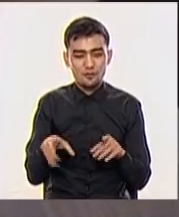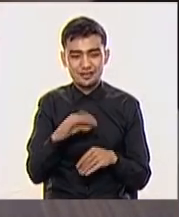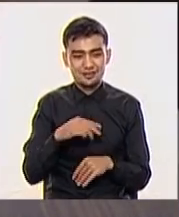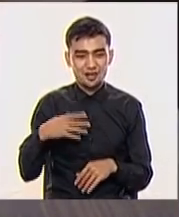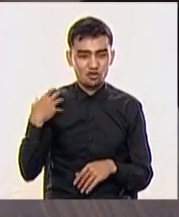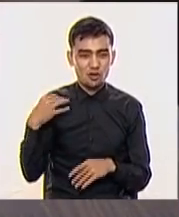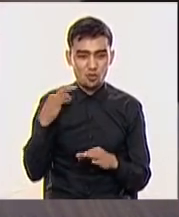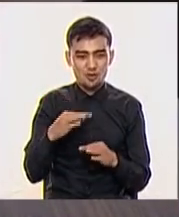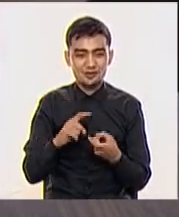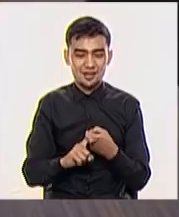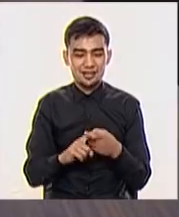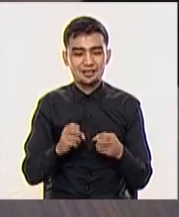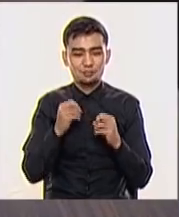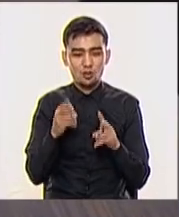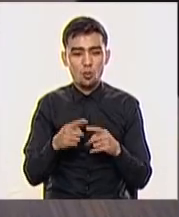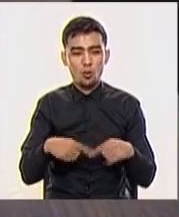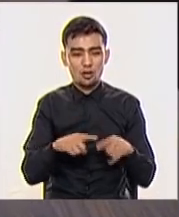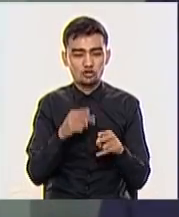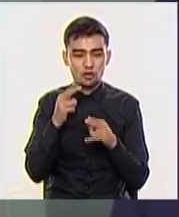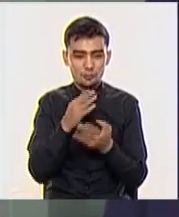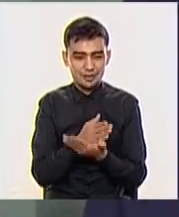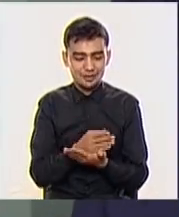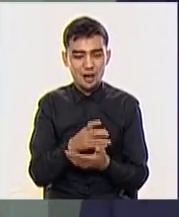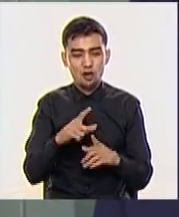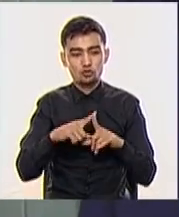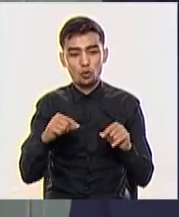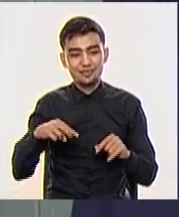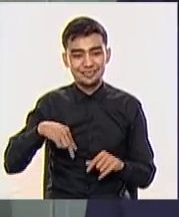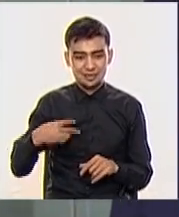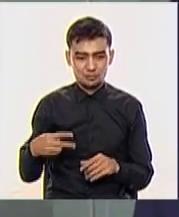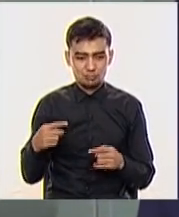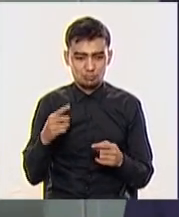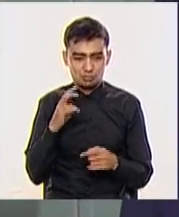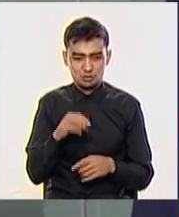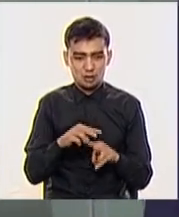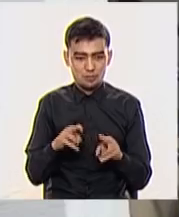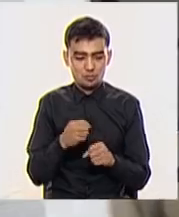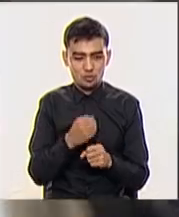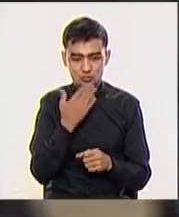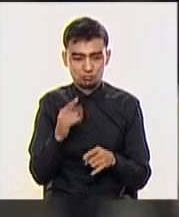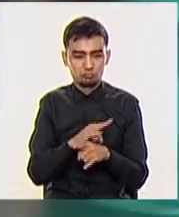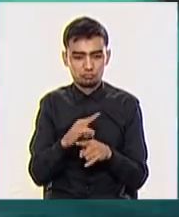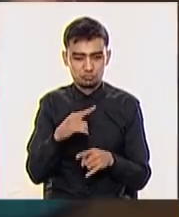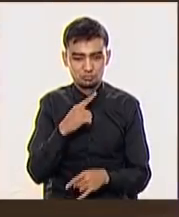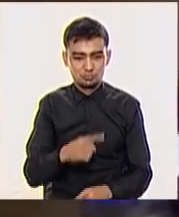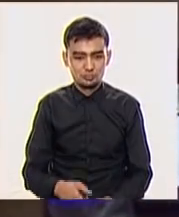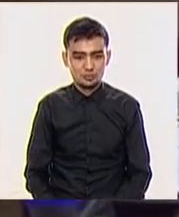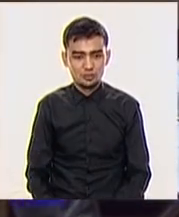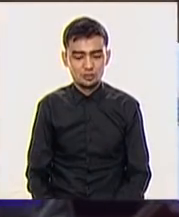әрекетіне қатысты құзырлы мекемелерге шағымдануда. Алайда мектеп директоры мұның бәрін жоққа шығарып, жалған деп отыр.